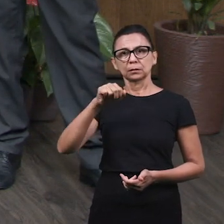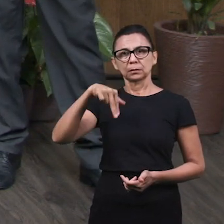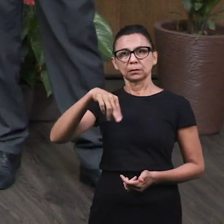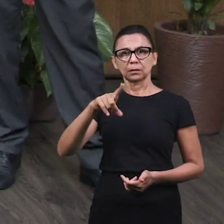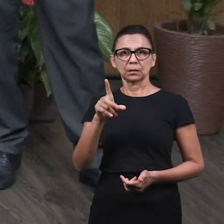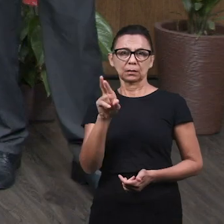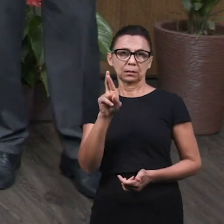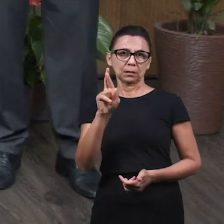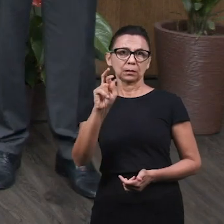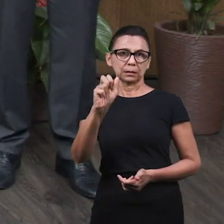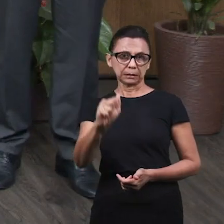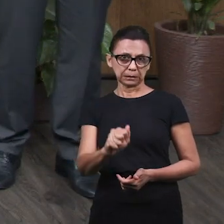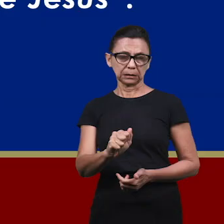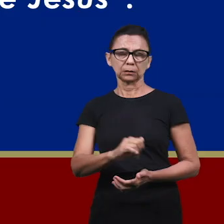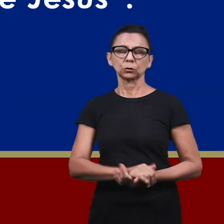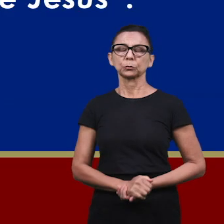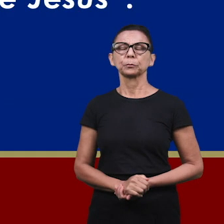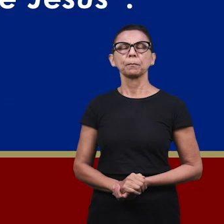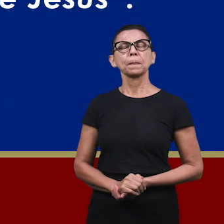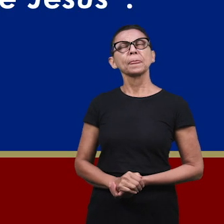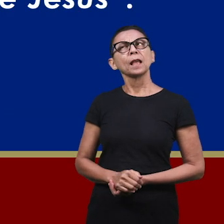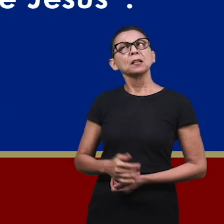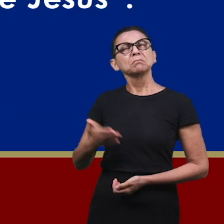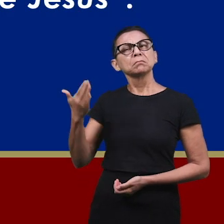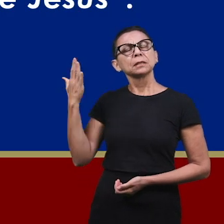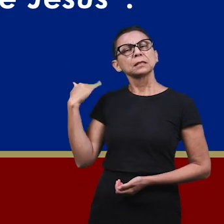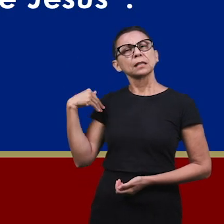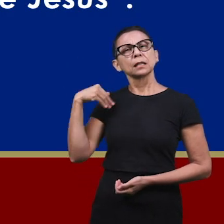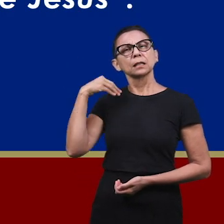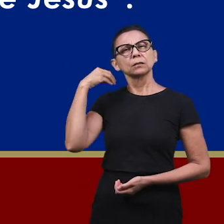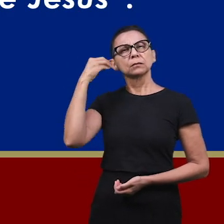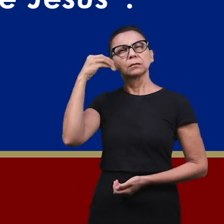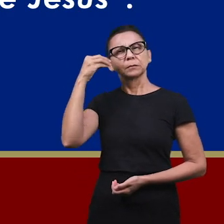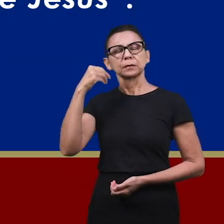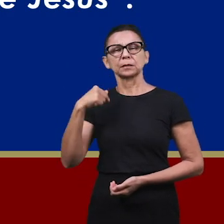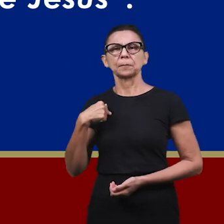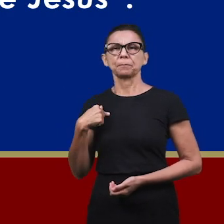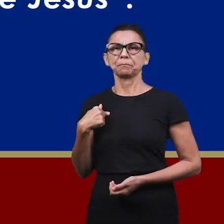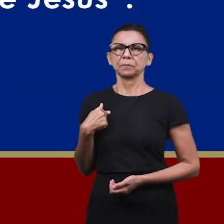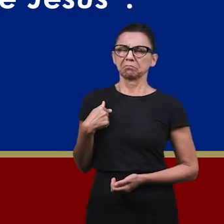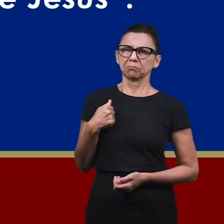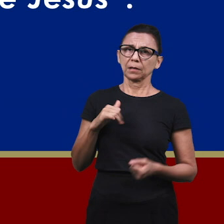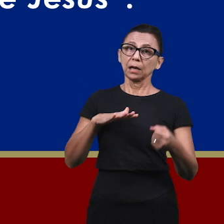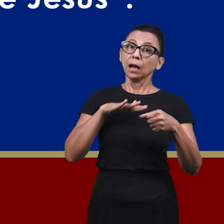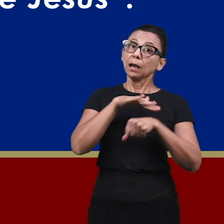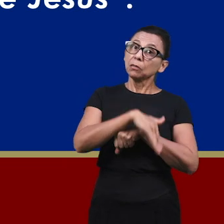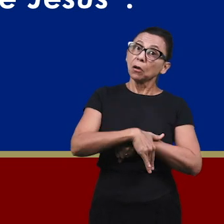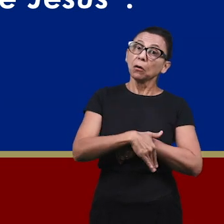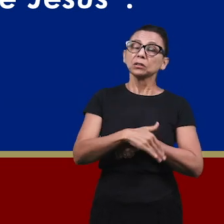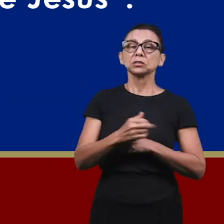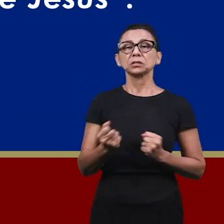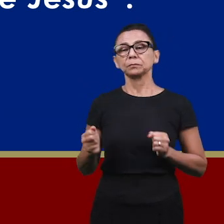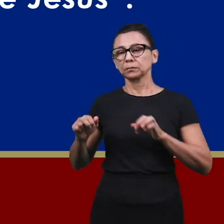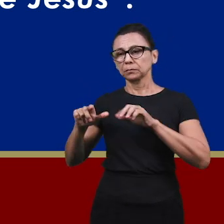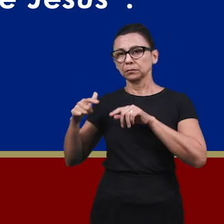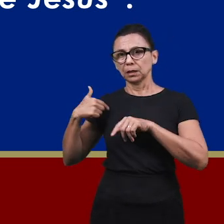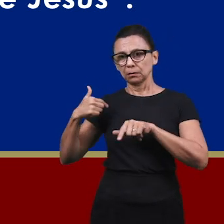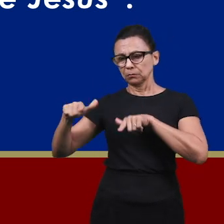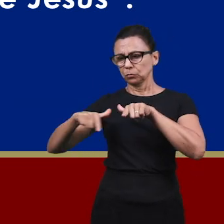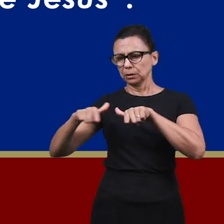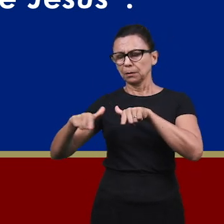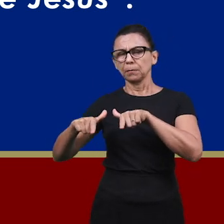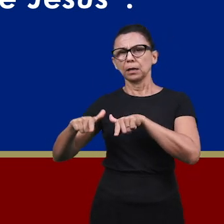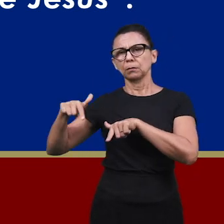certaine fois, une expérience intéressante. Une fois, pendant la nuit, dans un moment où je marchais du travail vers